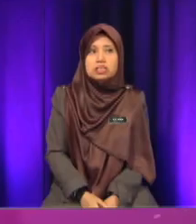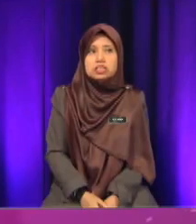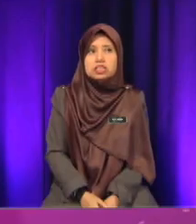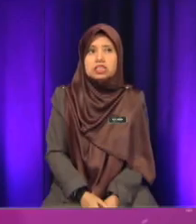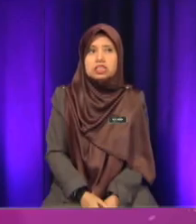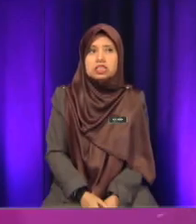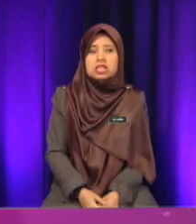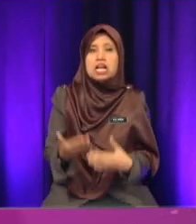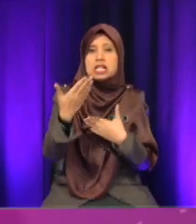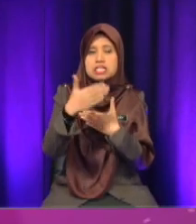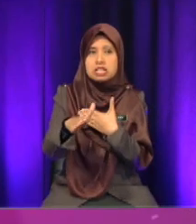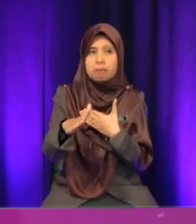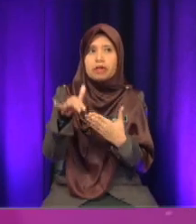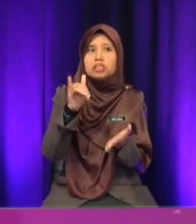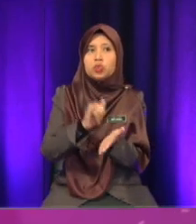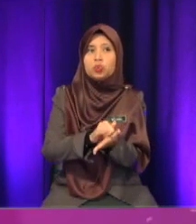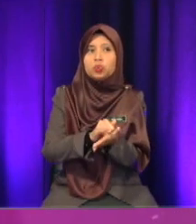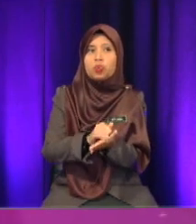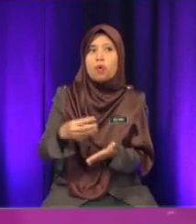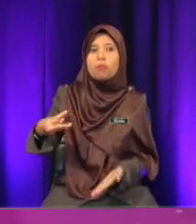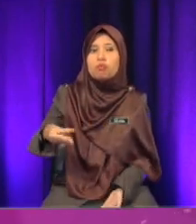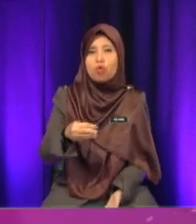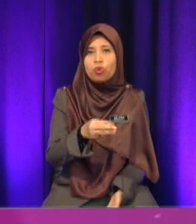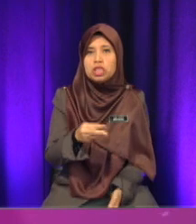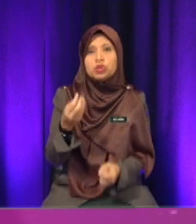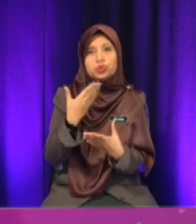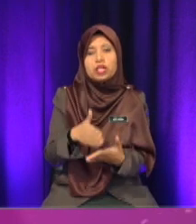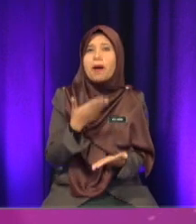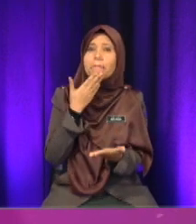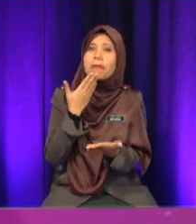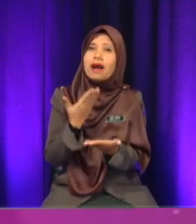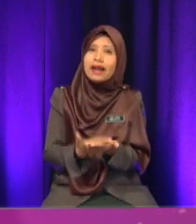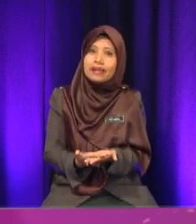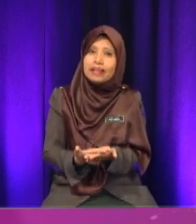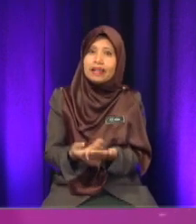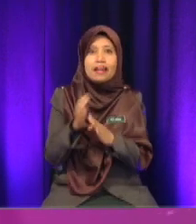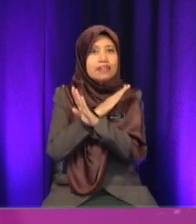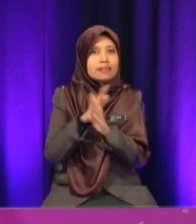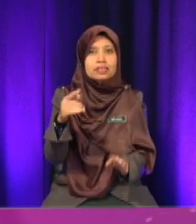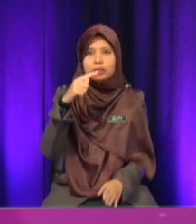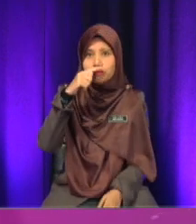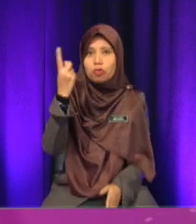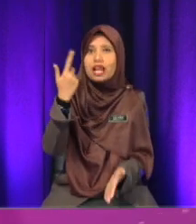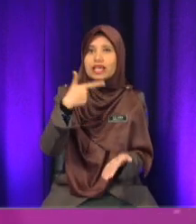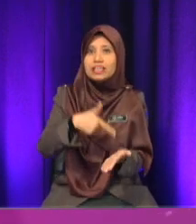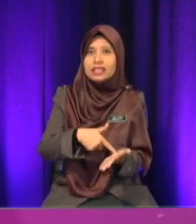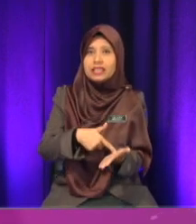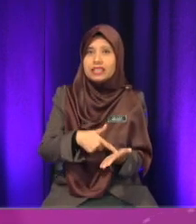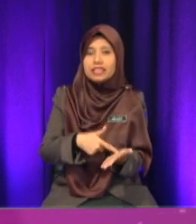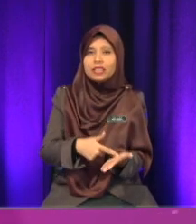selepas kejadian itu Muli sudah insaf dan tidak sombong lagi aah